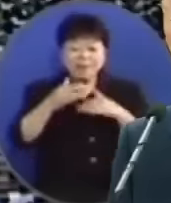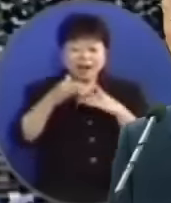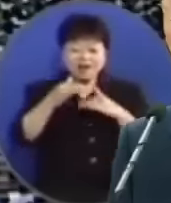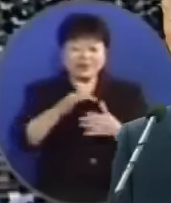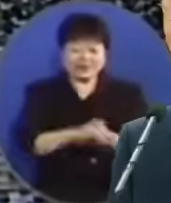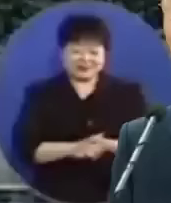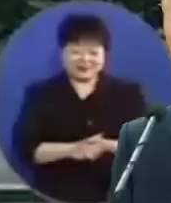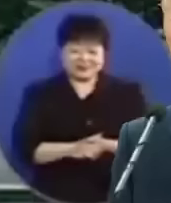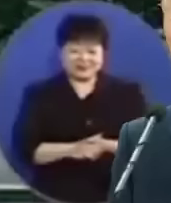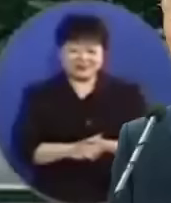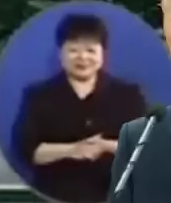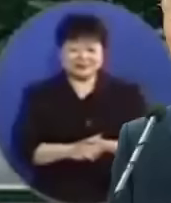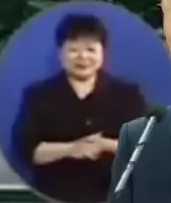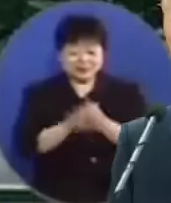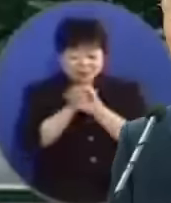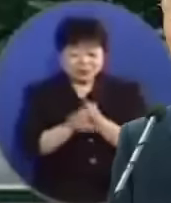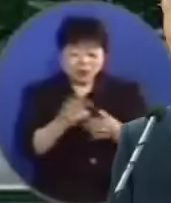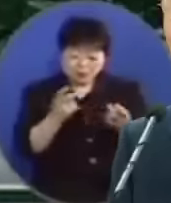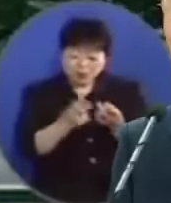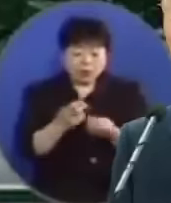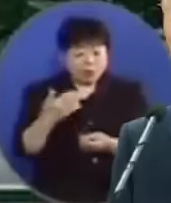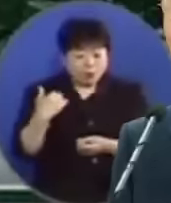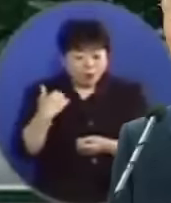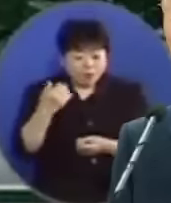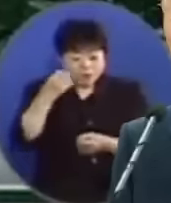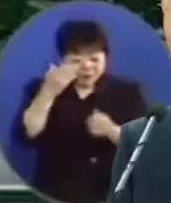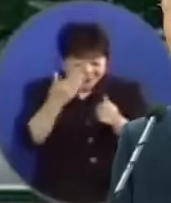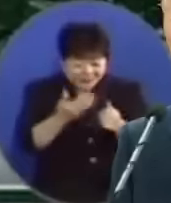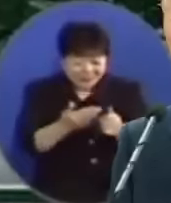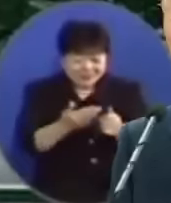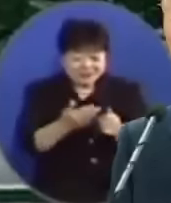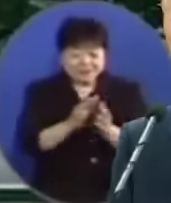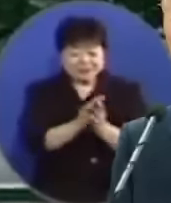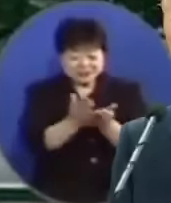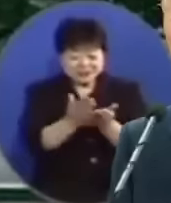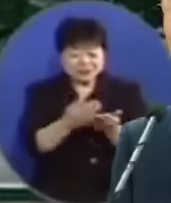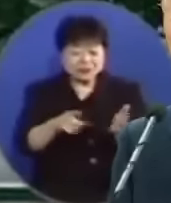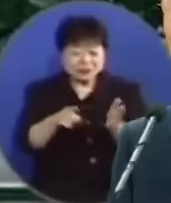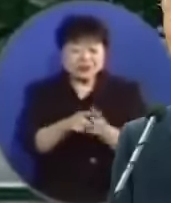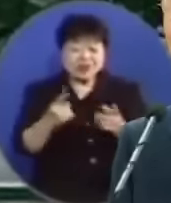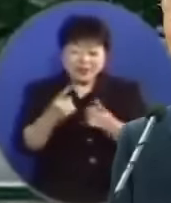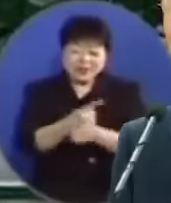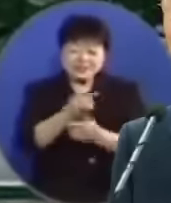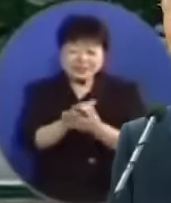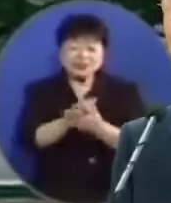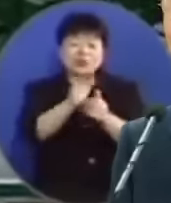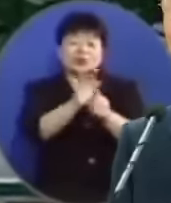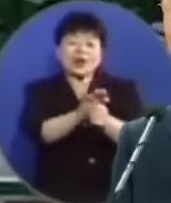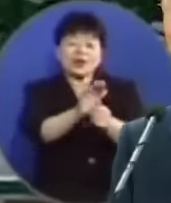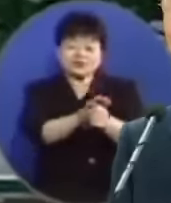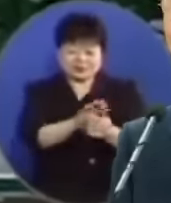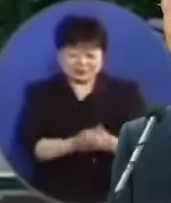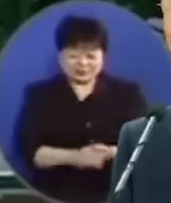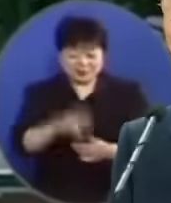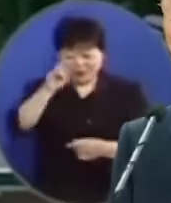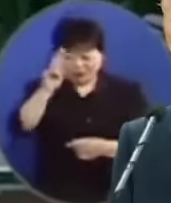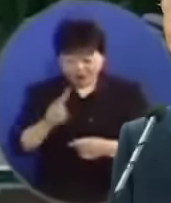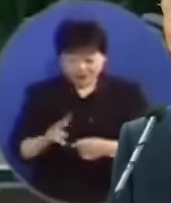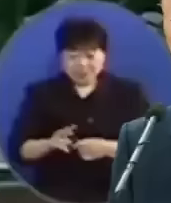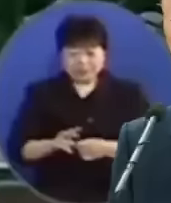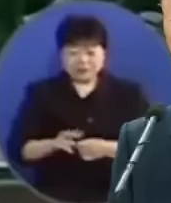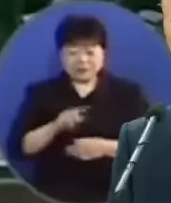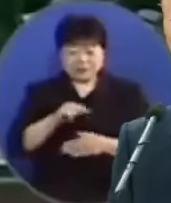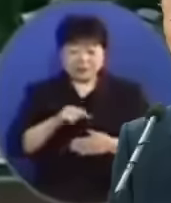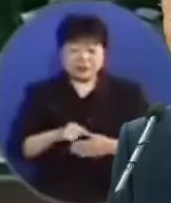것은 우리가 마땅히 기도할 바를 알지 못하나 성령이 친히 우리를 위해서 대신 기도해 주는 것입니다. 갑자기 나의